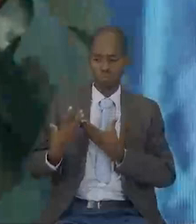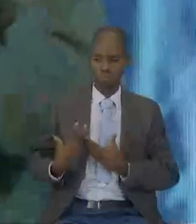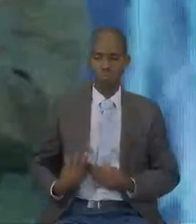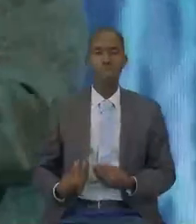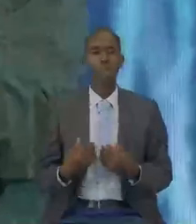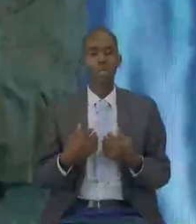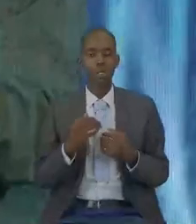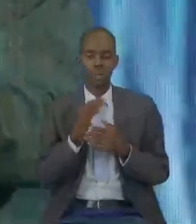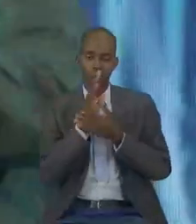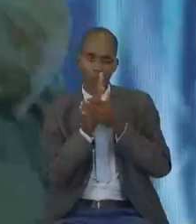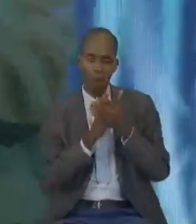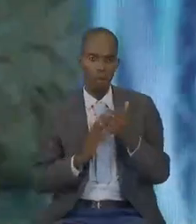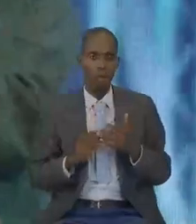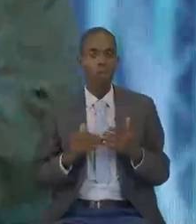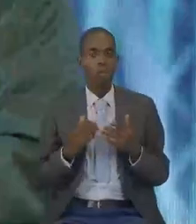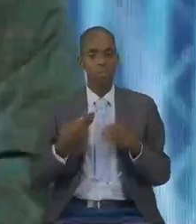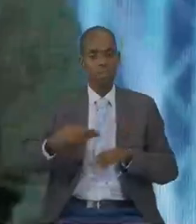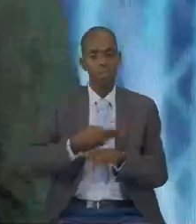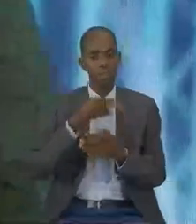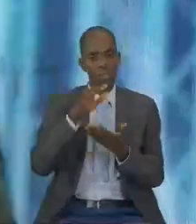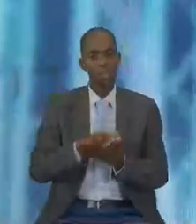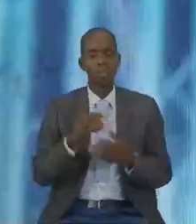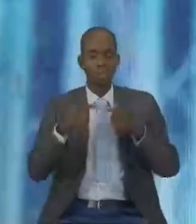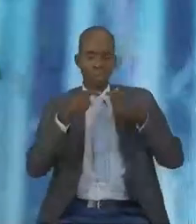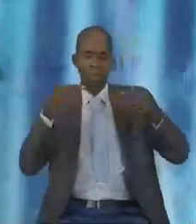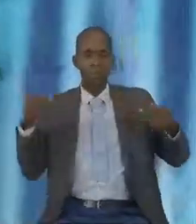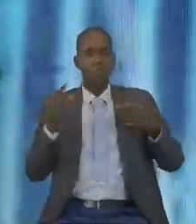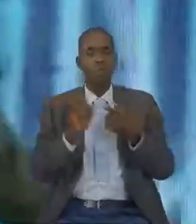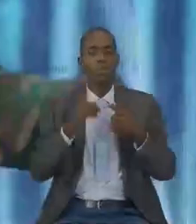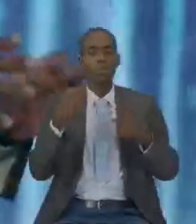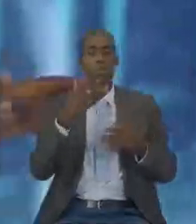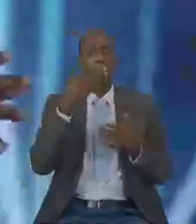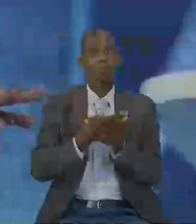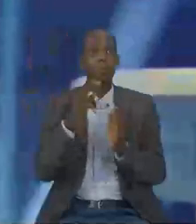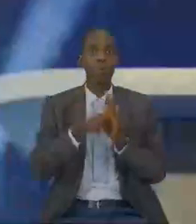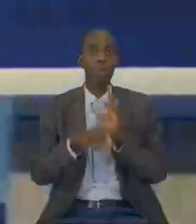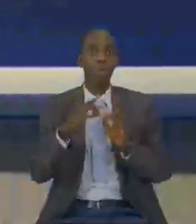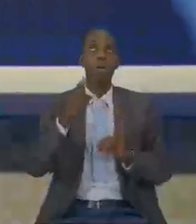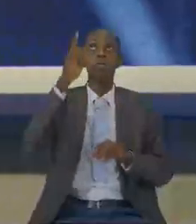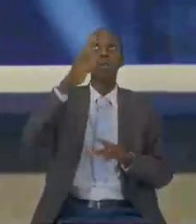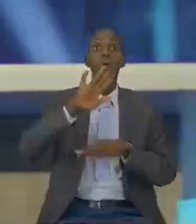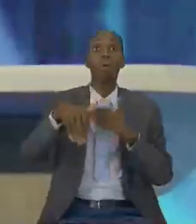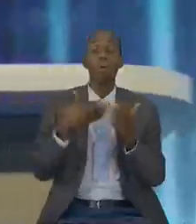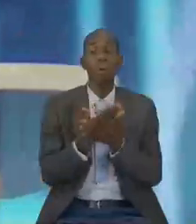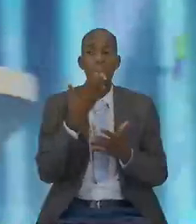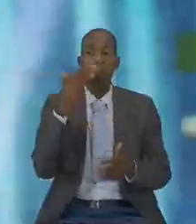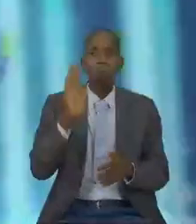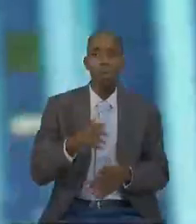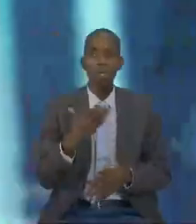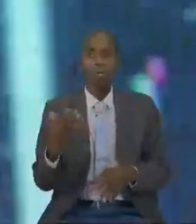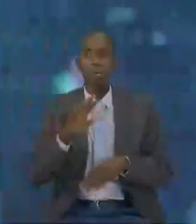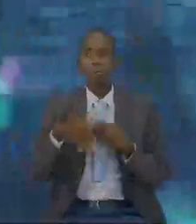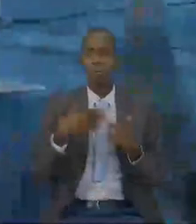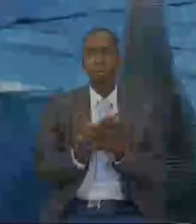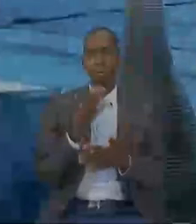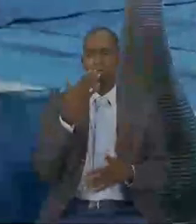opposé à l'agneau doux et gentil, qui est opposé au Sauveur, tout ce qui est opposé à la bonté de Dieu, toutes les